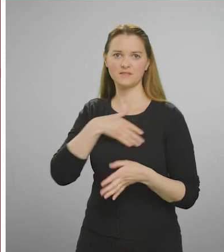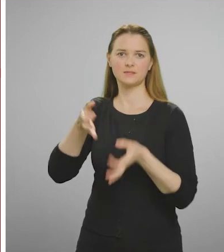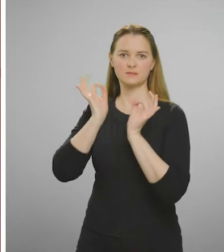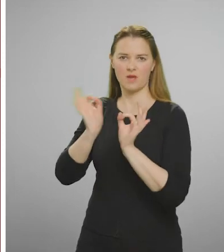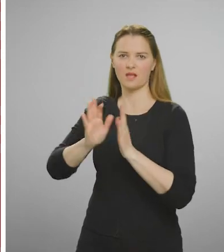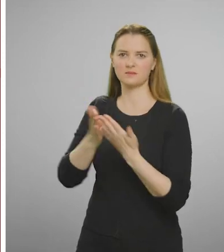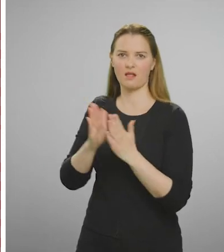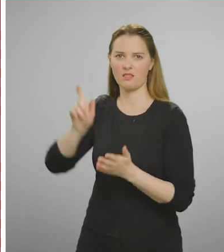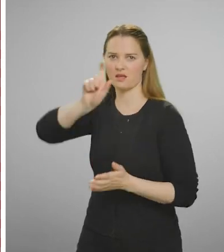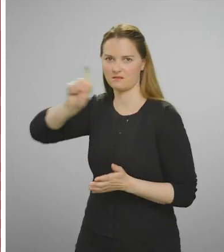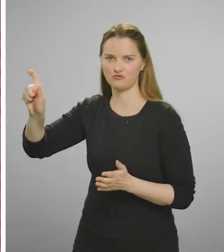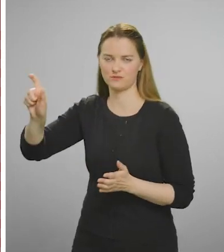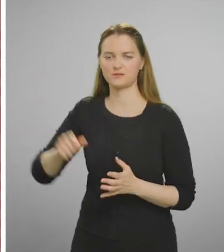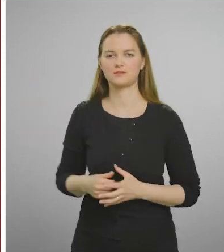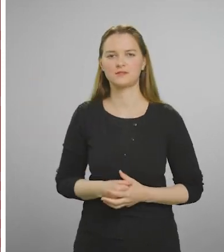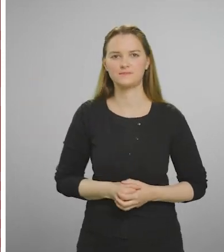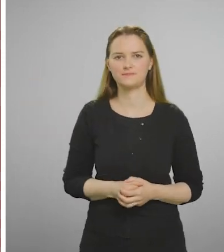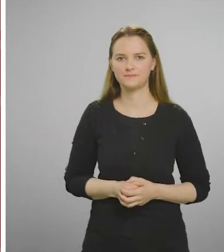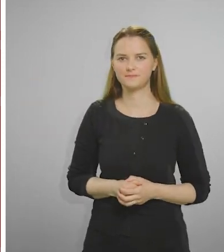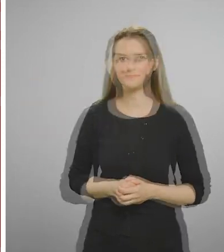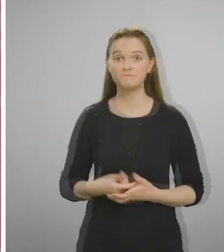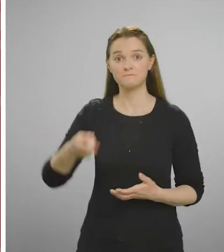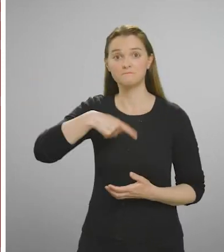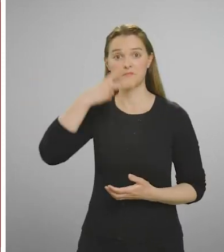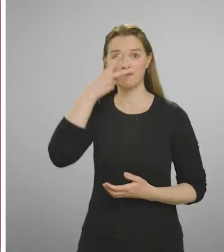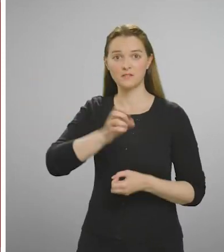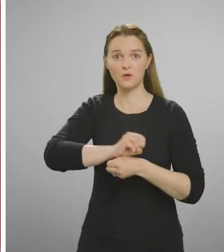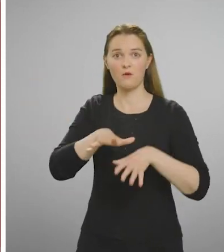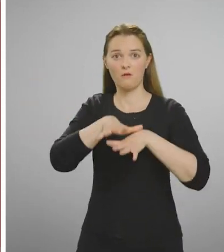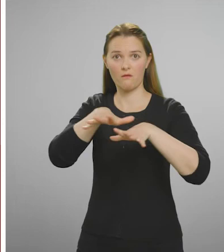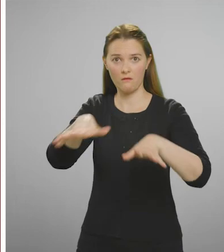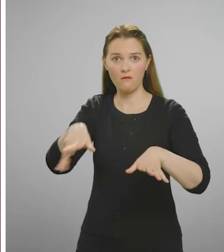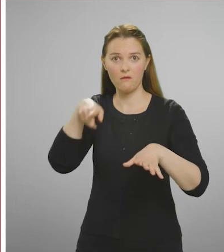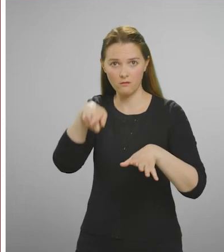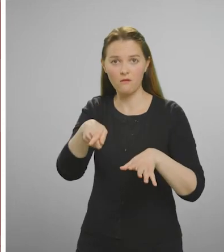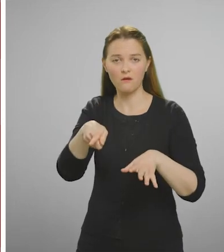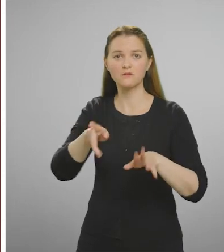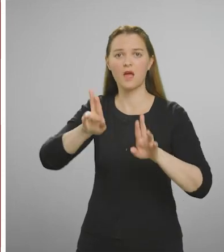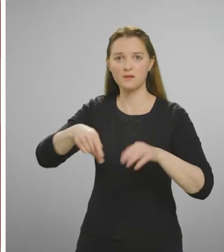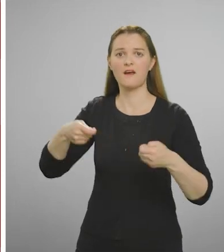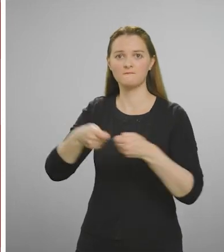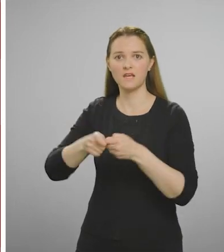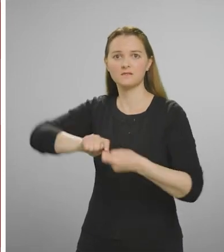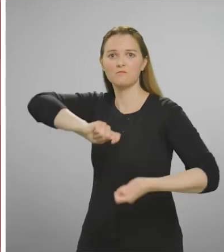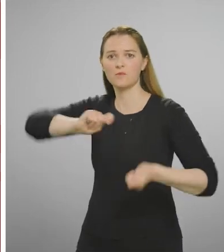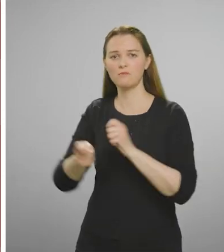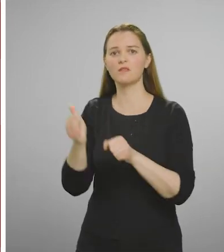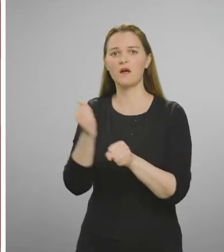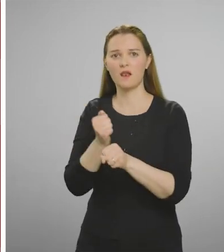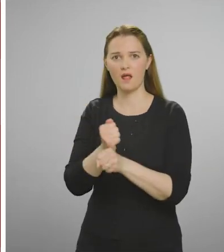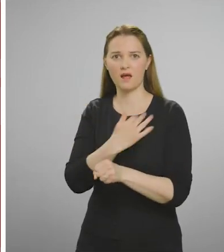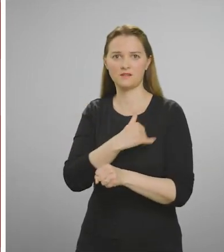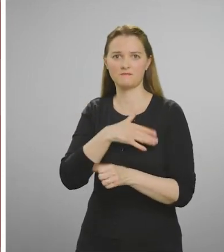i 95 hrvatskih specijalnih knjižnica. Kao što vidimo, pandemija je u znatnoj mjeri utjecala na rad